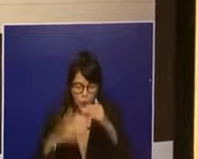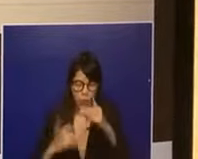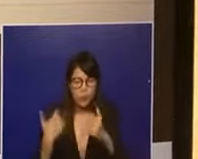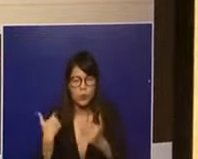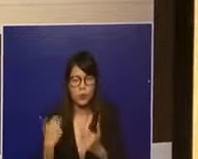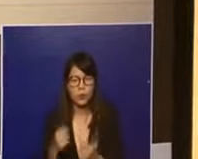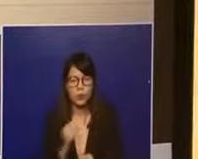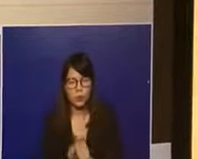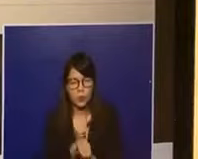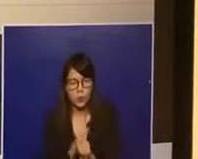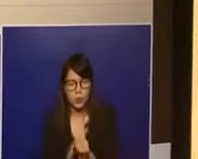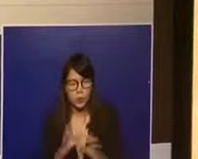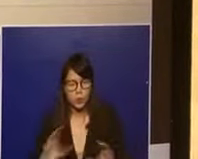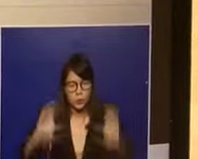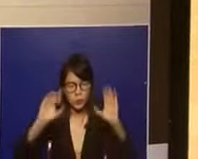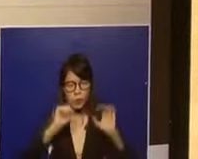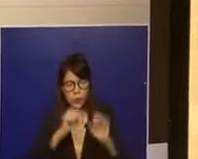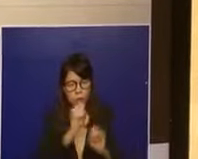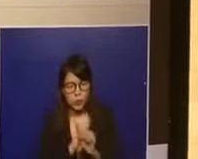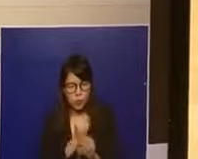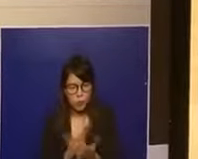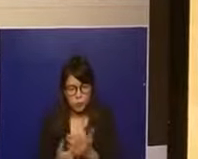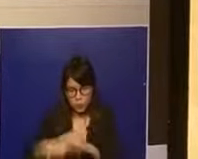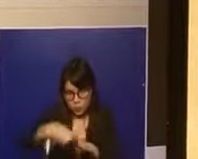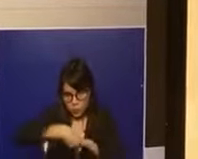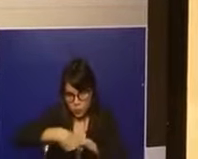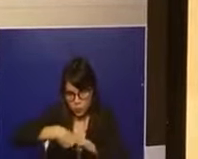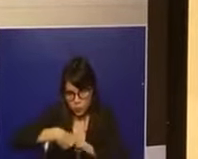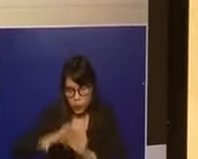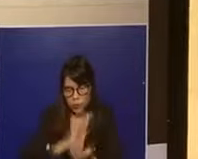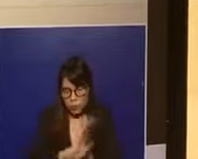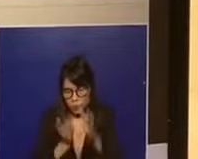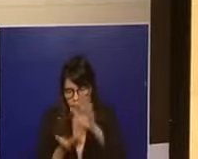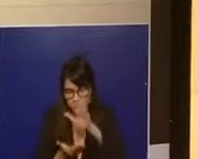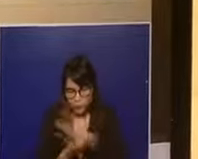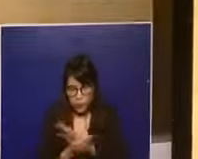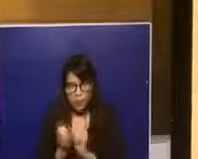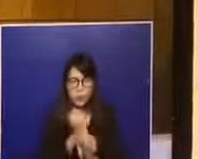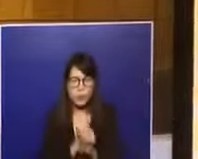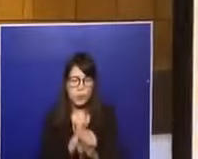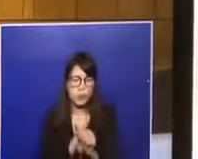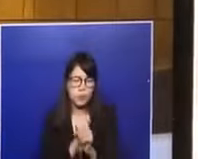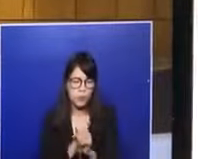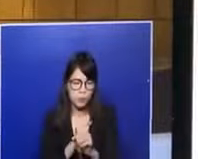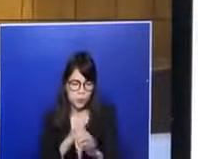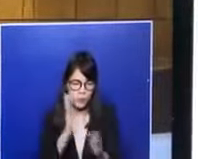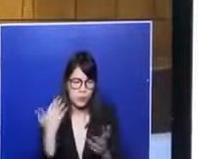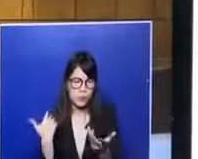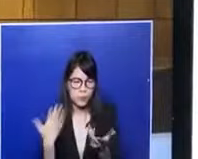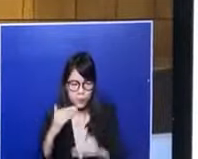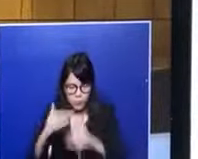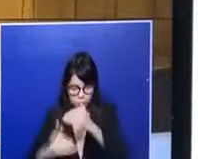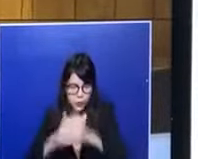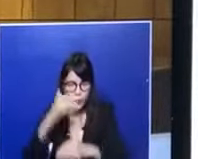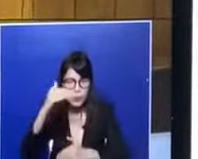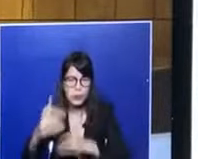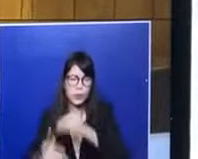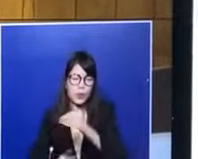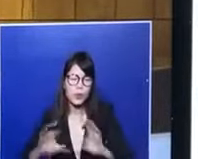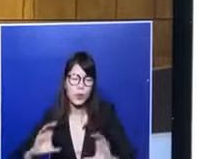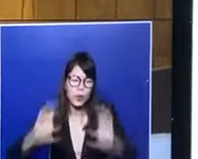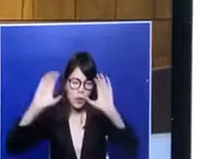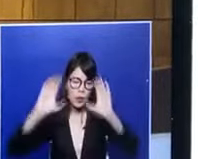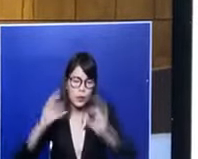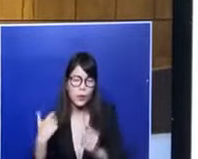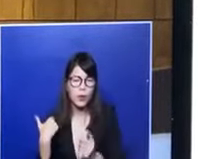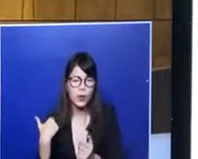ที่รัฐเรียกรับสินบนเพราะมีการปรับปรุงบริการภาครัฐที่เน้นพัฒนาให้เป็นรัฐบาลดิจิทัลนะครับซึ่งจะช่วยได้มาก